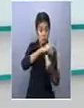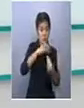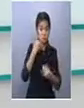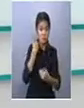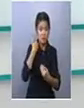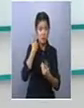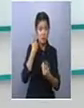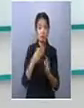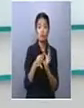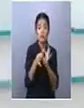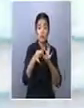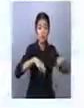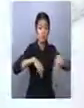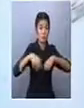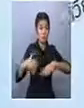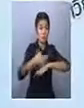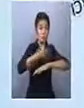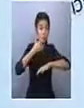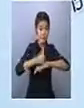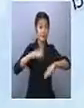าจในการบริหารค่ะ